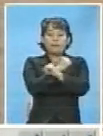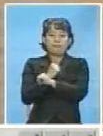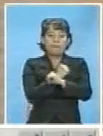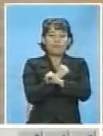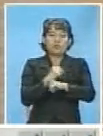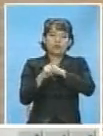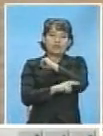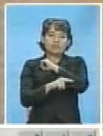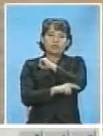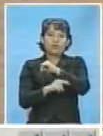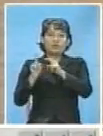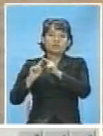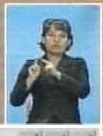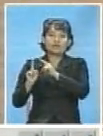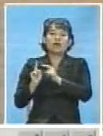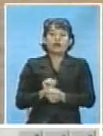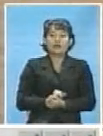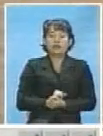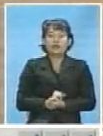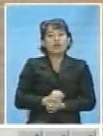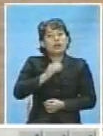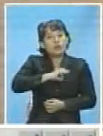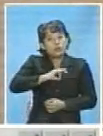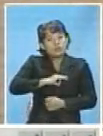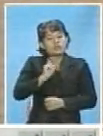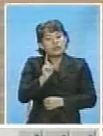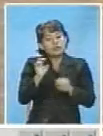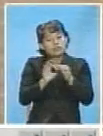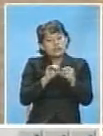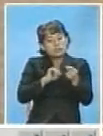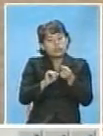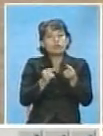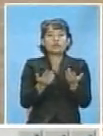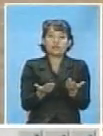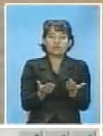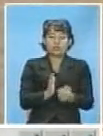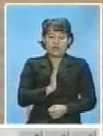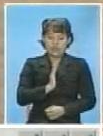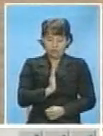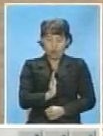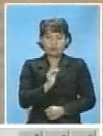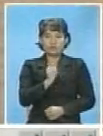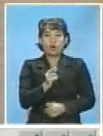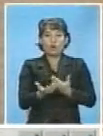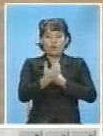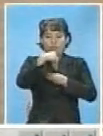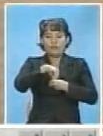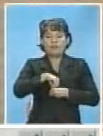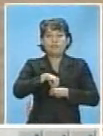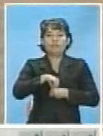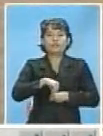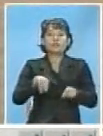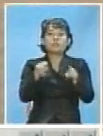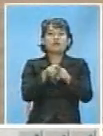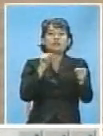การทุจริตคอร์รัปชันสร้างจิตสำนึกและค่านิยมในเรื่องความซื่อสัตย์สุจริตดังที่ท่านนายก